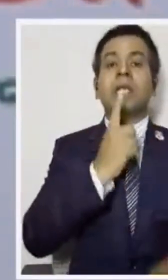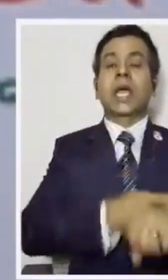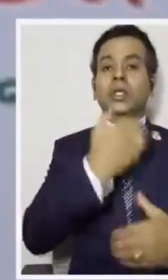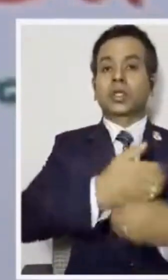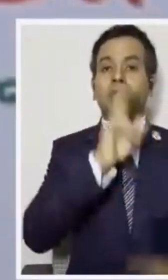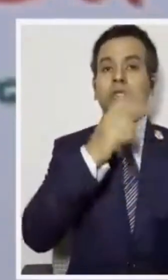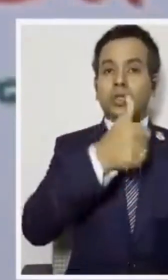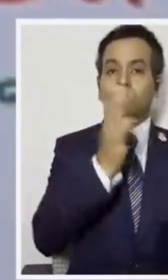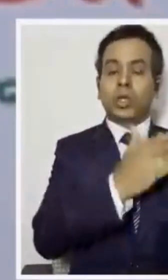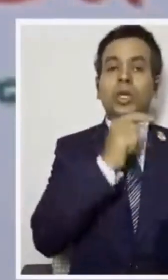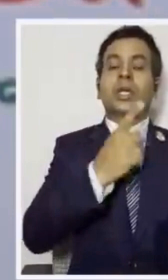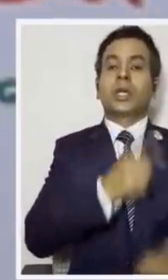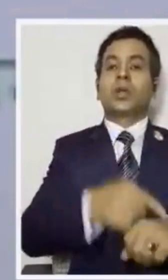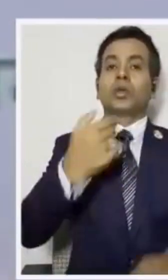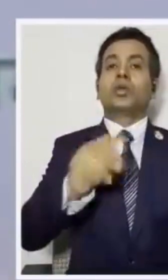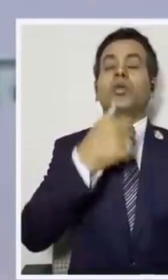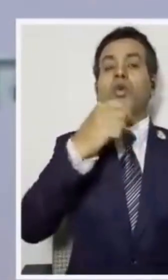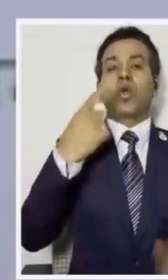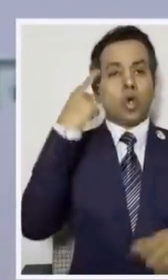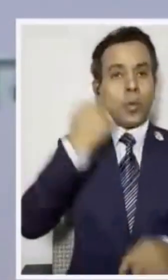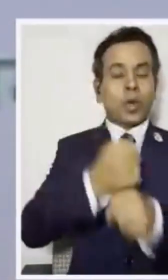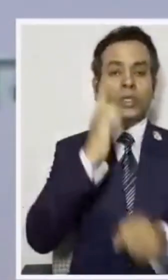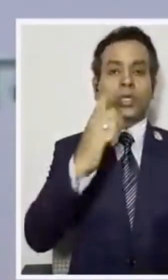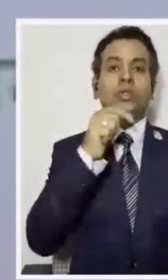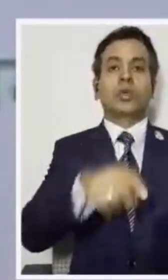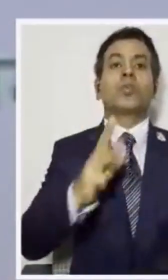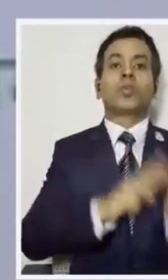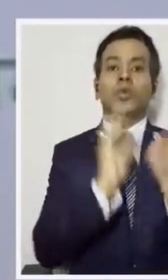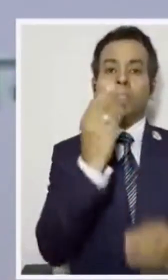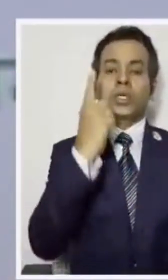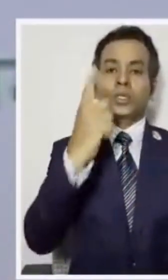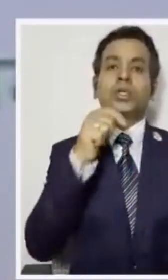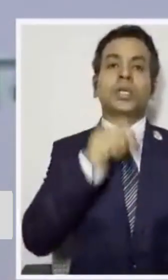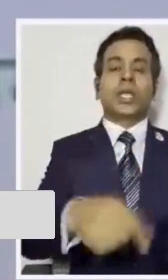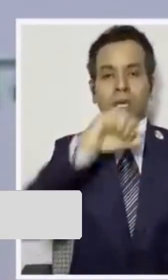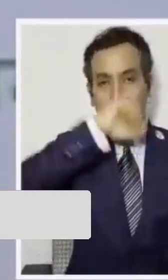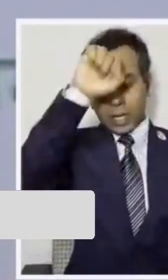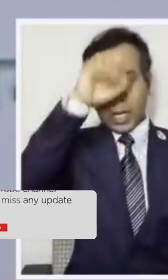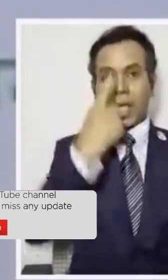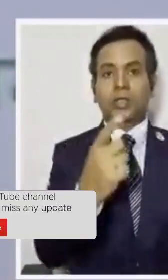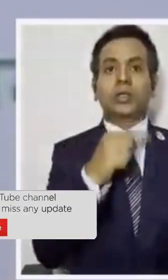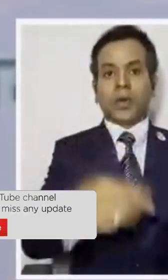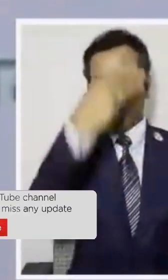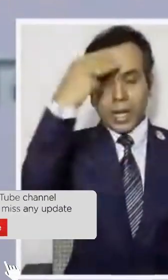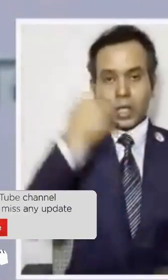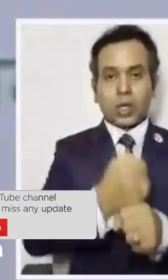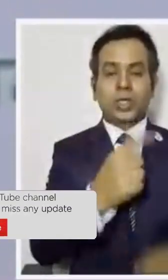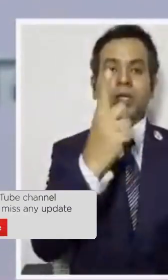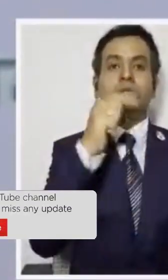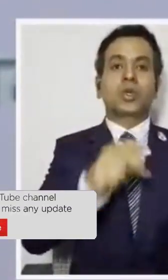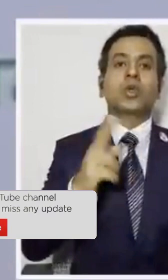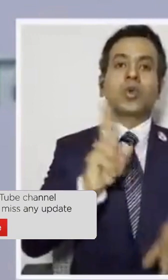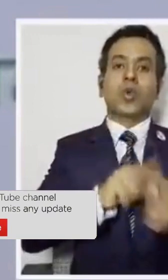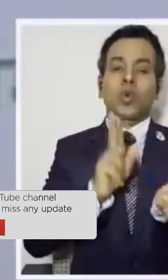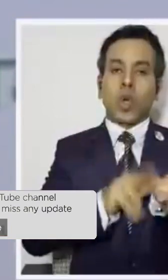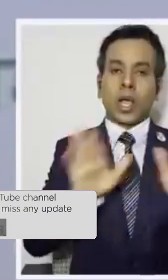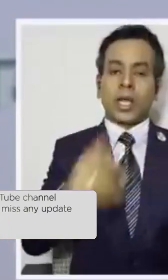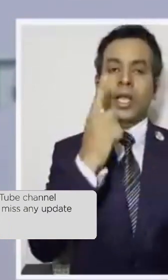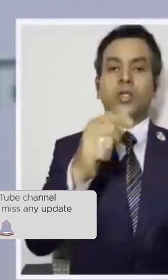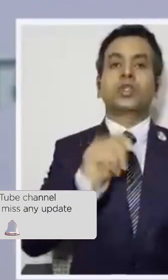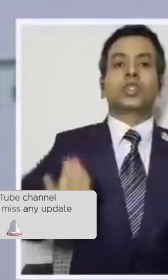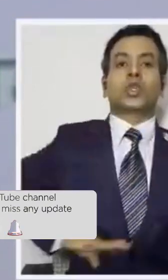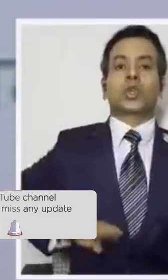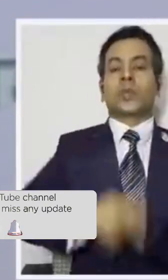মানিকগঞ্জ 1 জন, নোয়াখালী 1 জন, চট্টগ্রামে 2 জন, কুমিল্লা চট্টগ্রাম সিটি কর্পোরেশনে 2 জন, কুমিল্লা 1 জন,